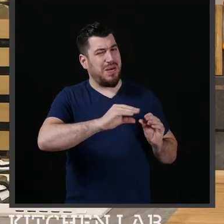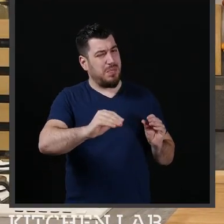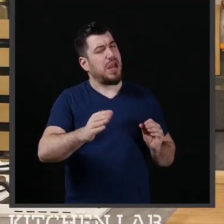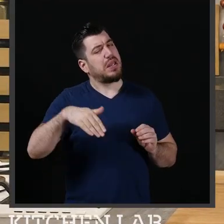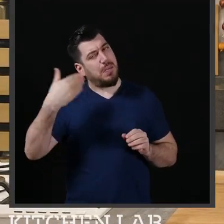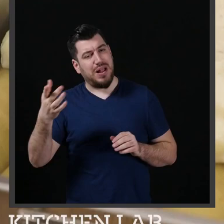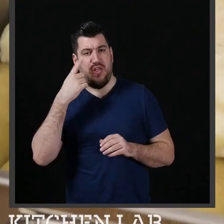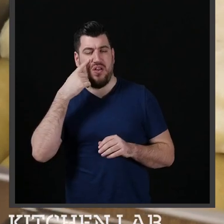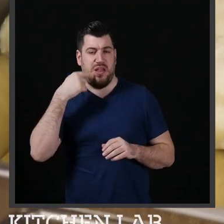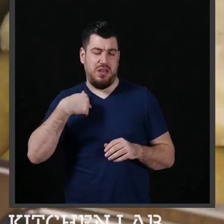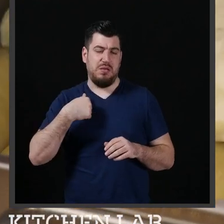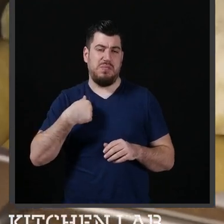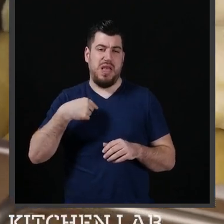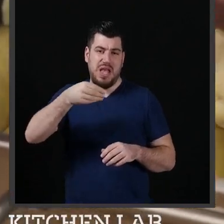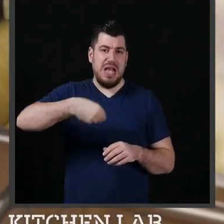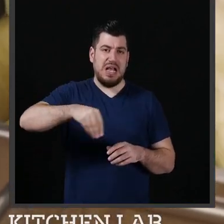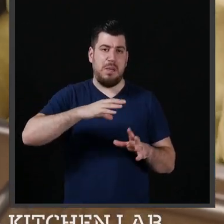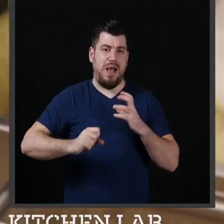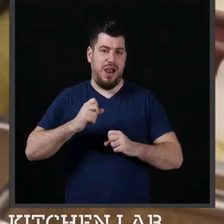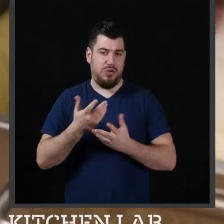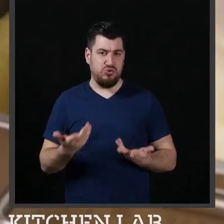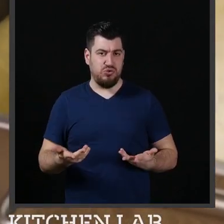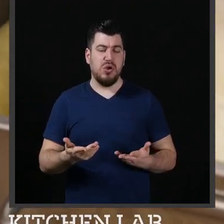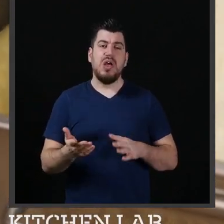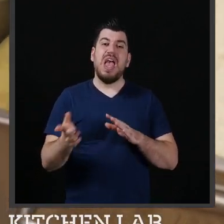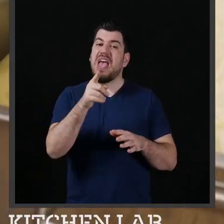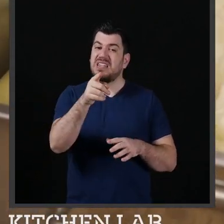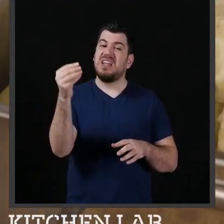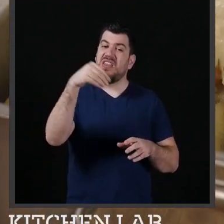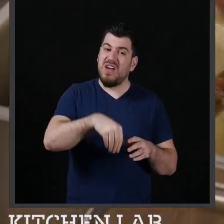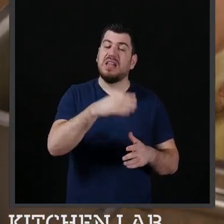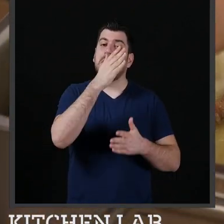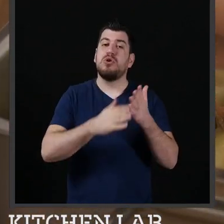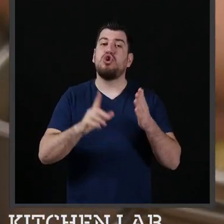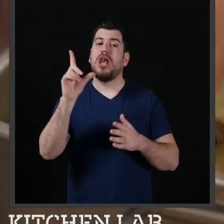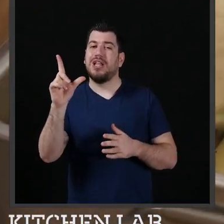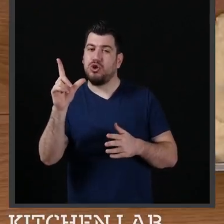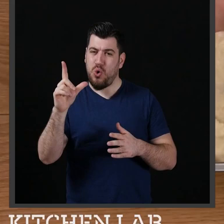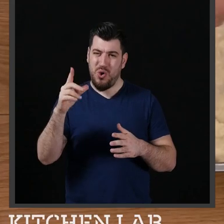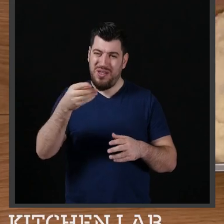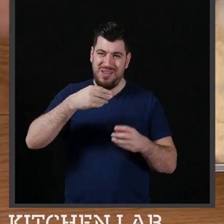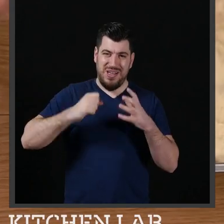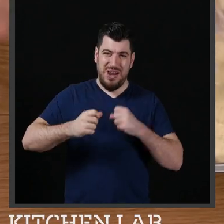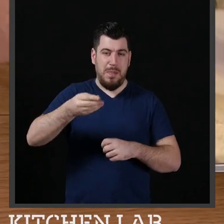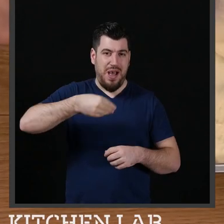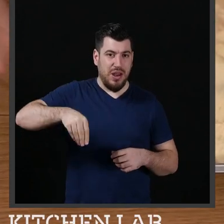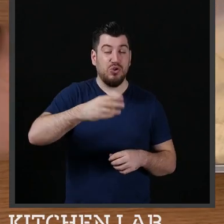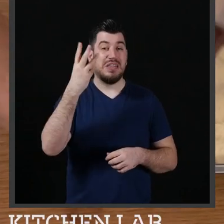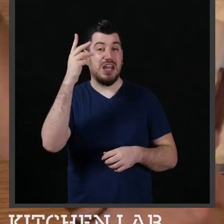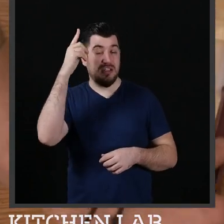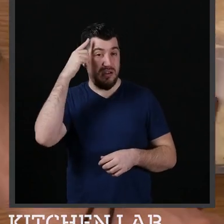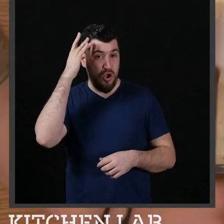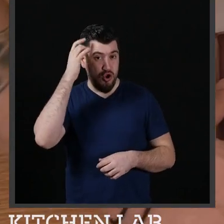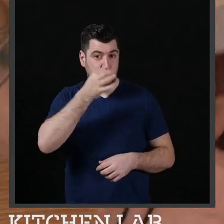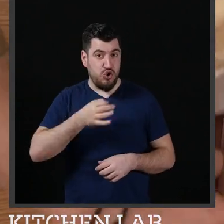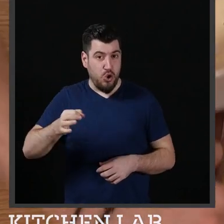γάλακτος. Θα βάλετε περίπου μισό λίτρο κρέμα γάλακτος, 3 κρόκους και 100 γραμμάρια παρμεζάνα. Και αυτό είναι όλο. Πάλι